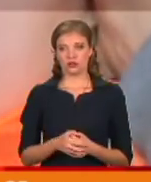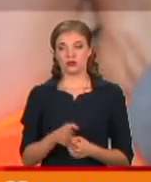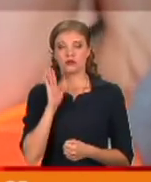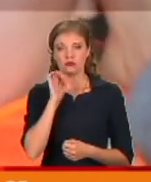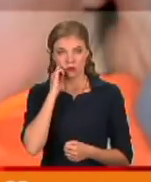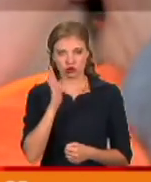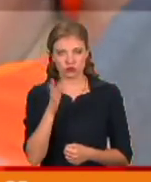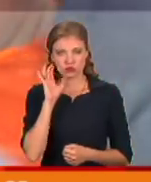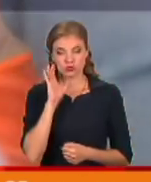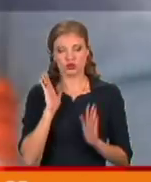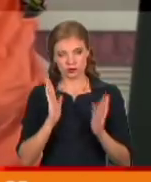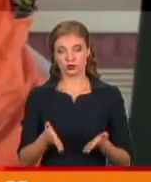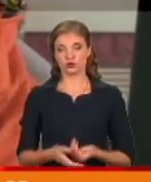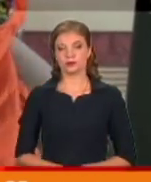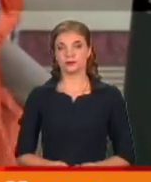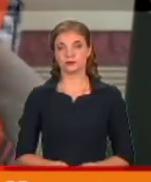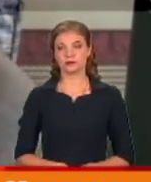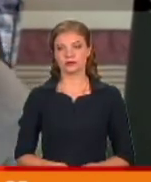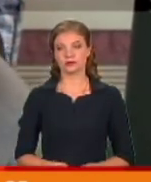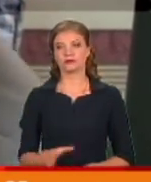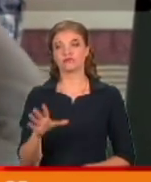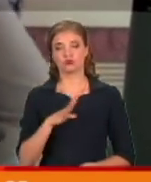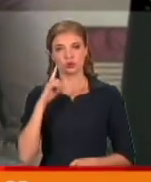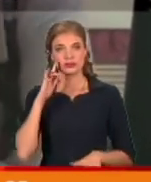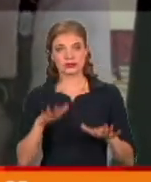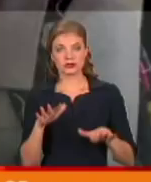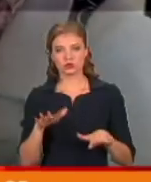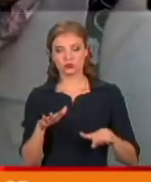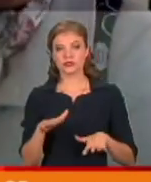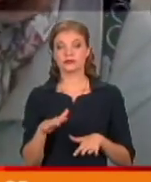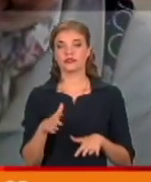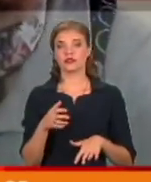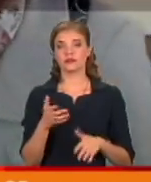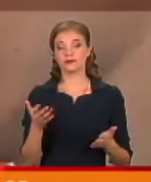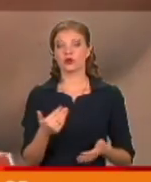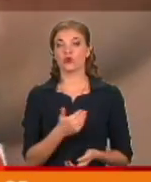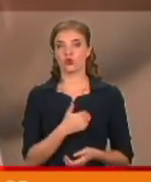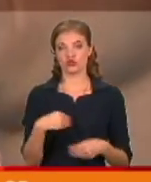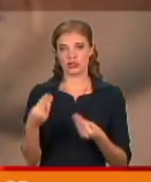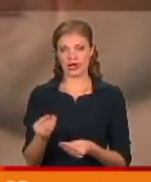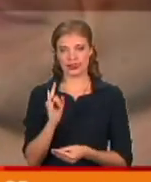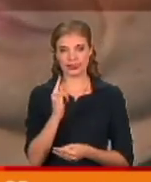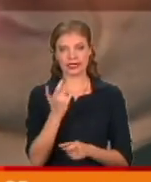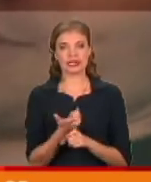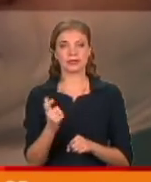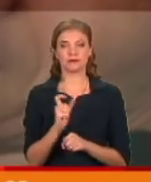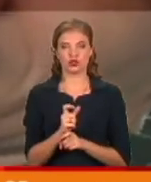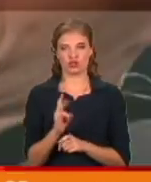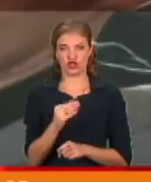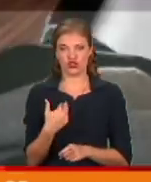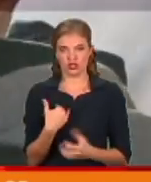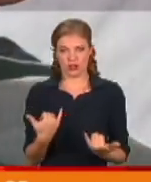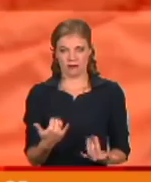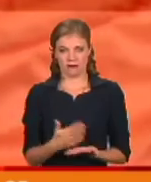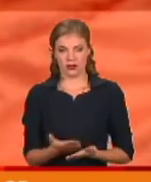будеш слухати? Да? У мене були сумніви, але хочеться дати дитині більше, ніж я